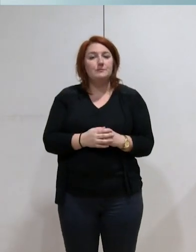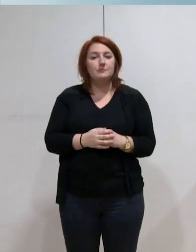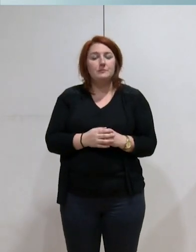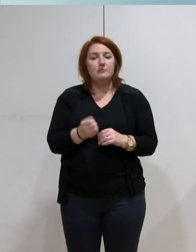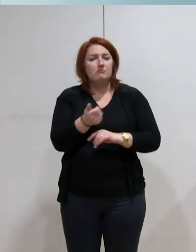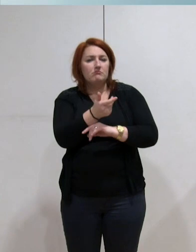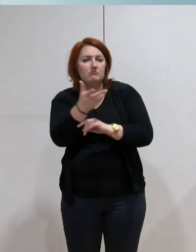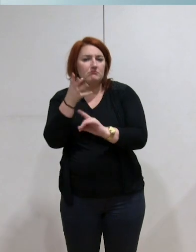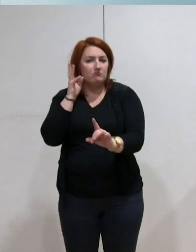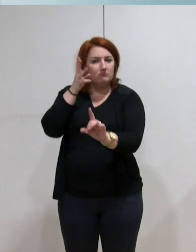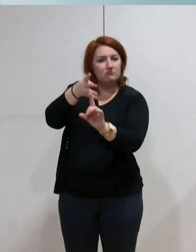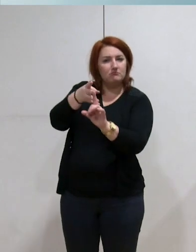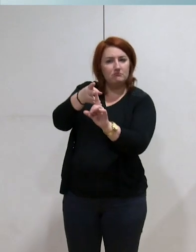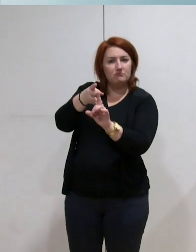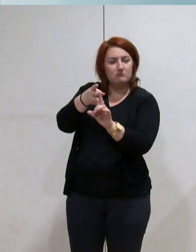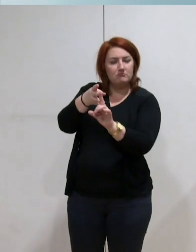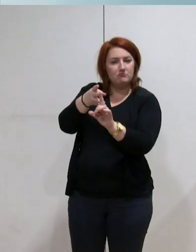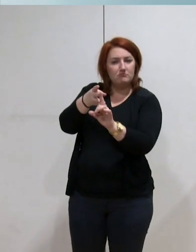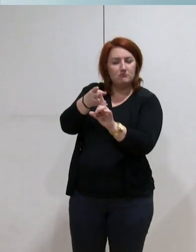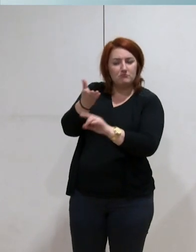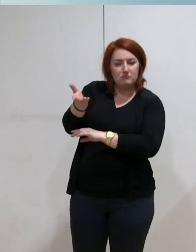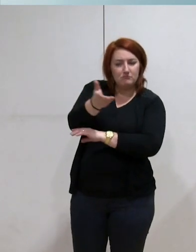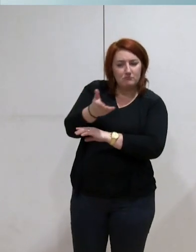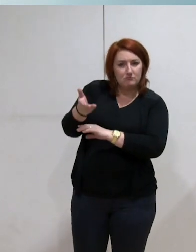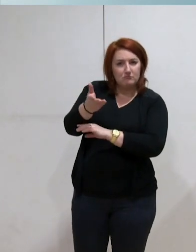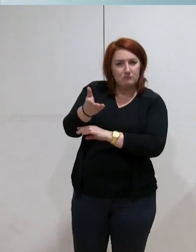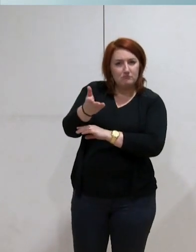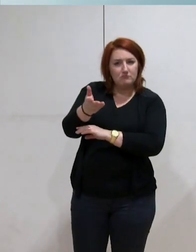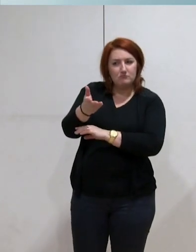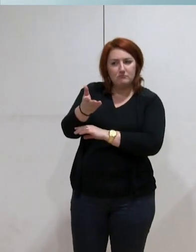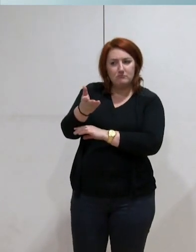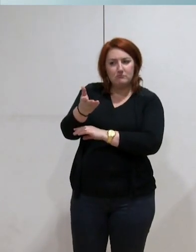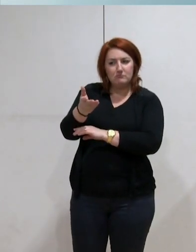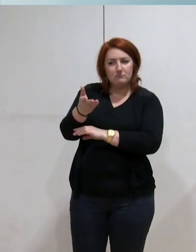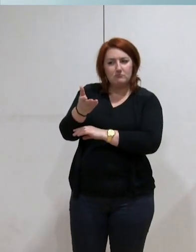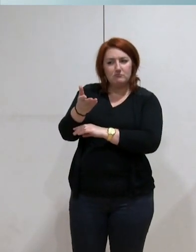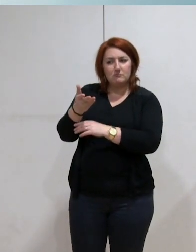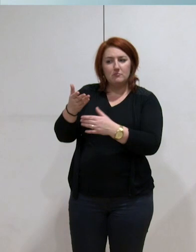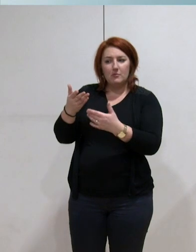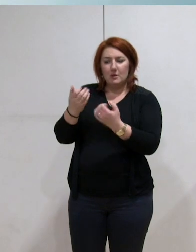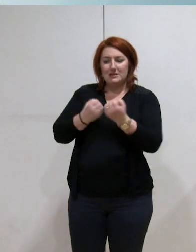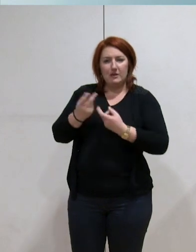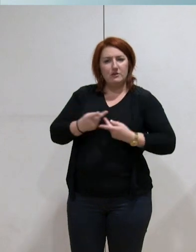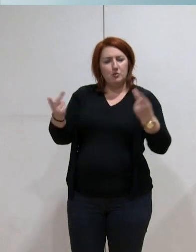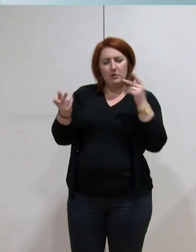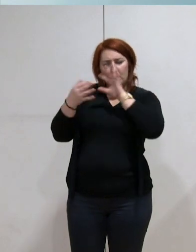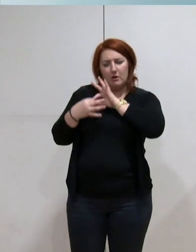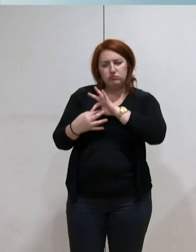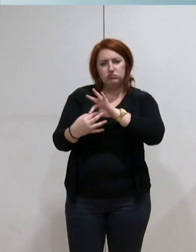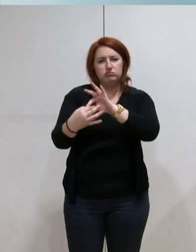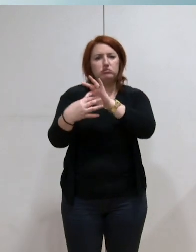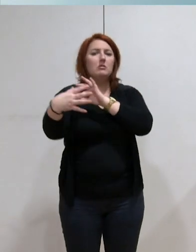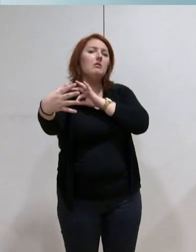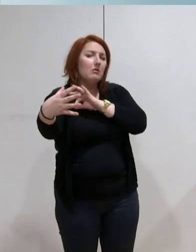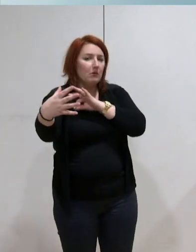missions ne ne souffriraient pas d'une rupture de continuité du service public nous a été